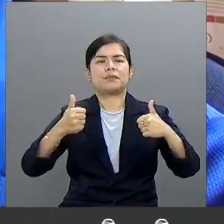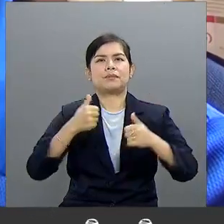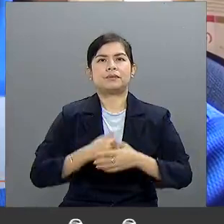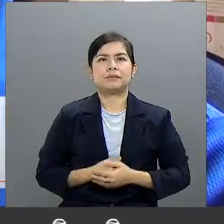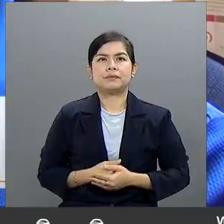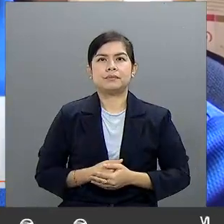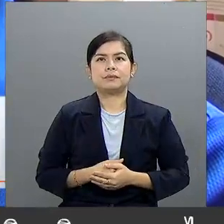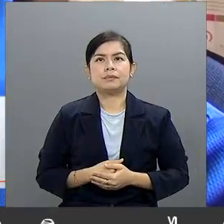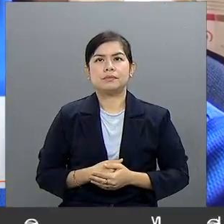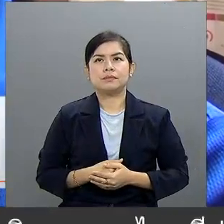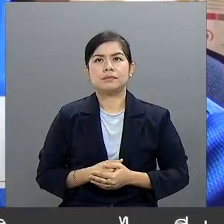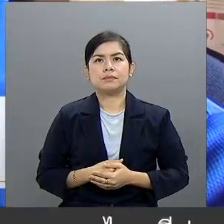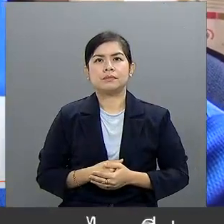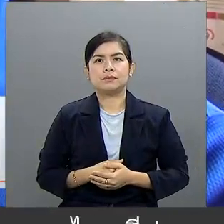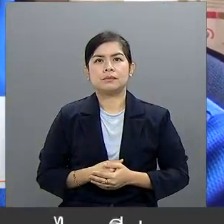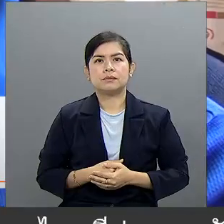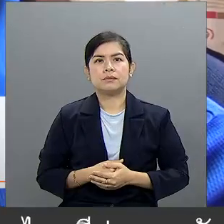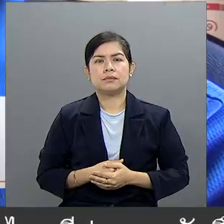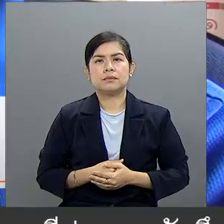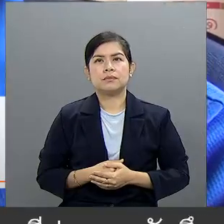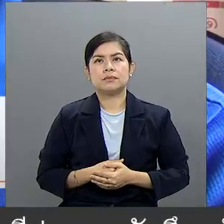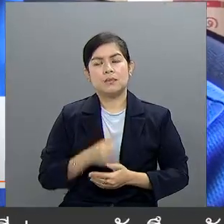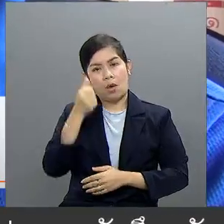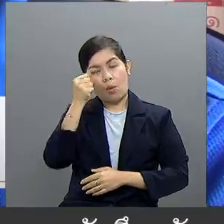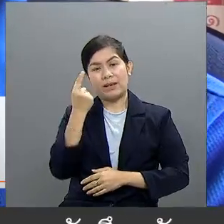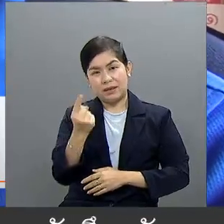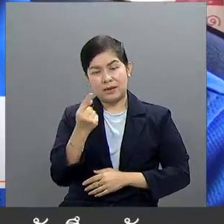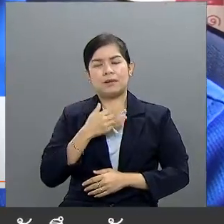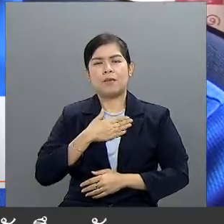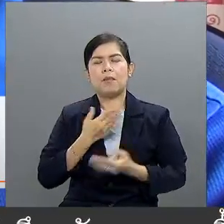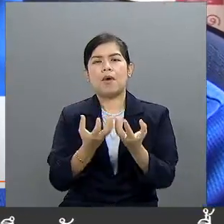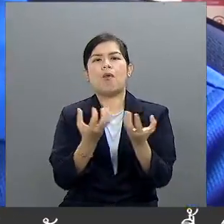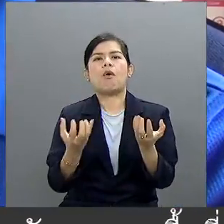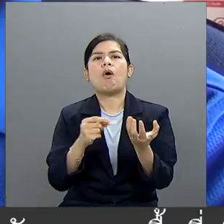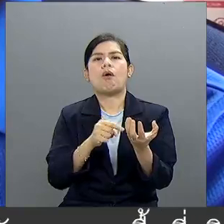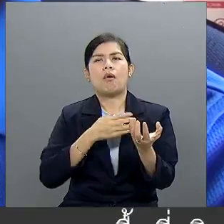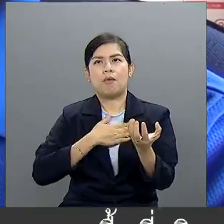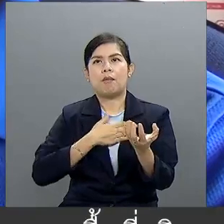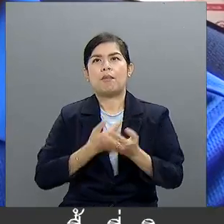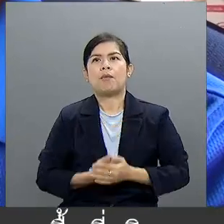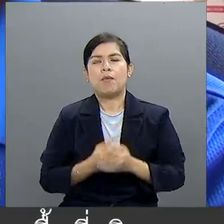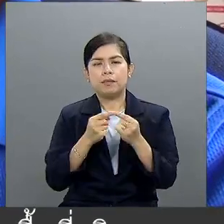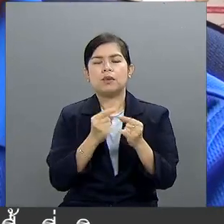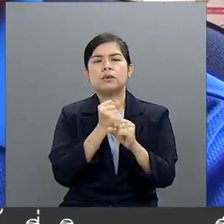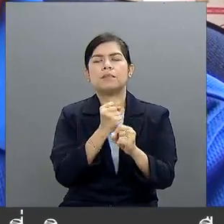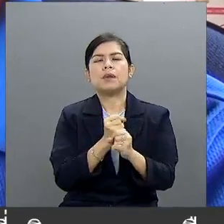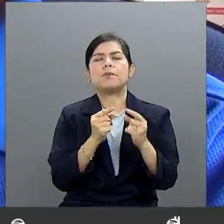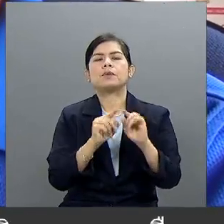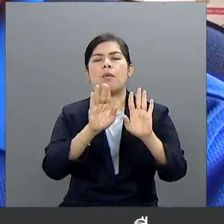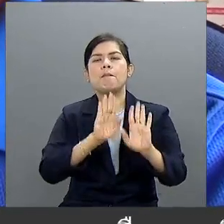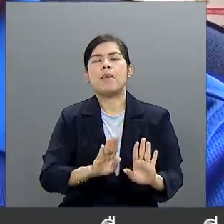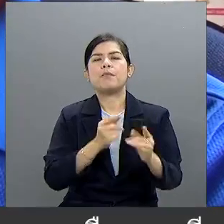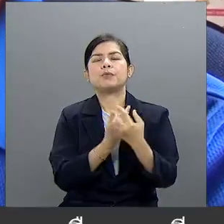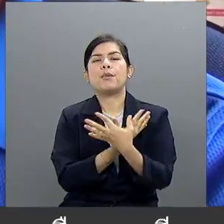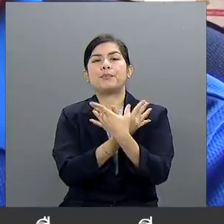าวันแรกวันที่1ที่เอาไปวางของเพื่ออัตลักษณ์ของผมก็คือผีเสื้ออยู่แล้ววันแรกนั้นก็มีคนมาเหมา